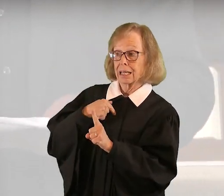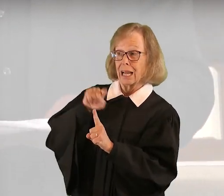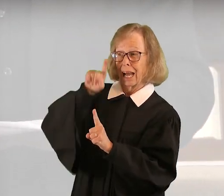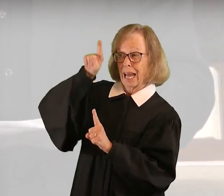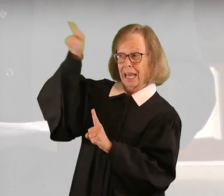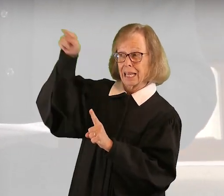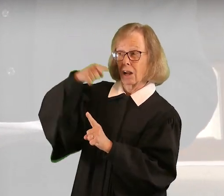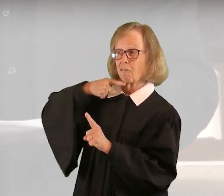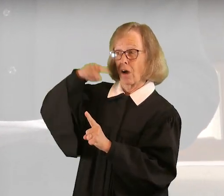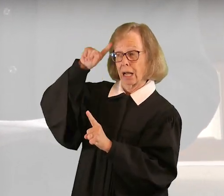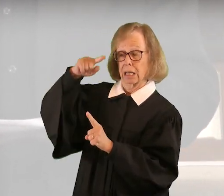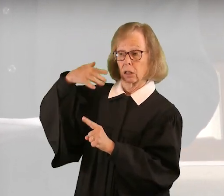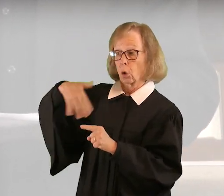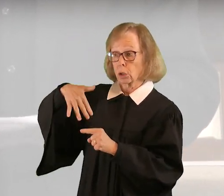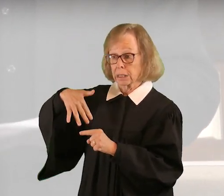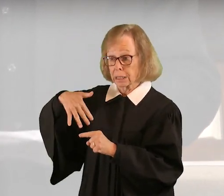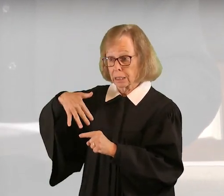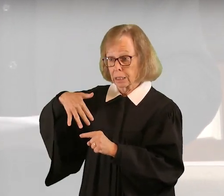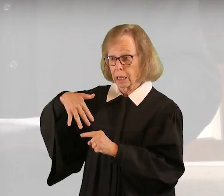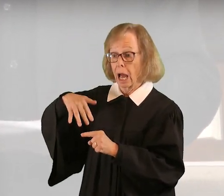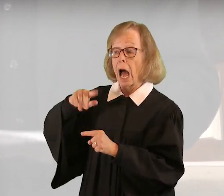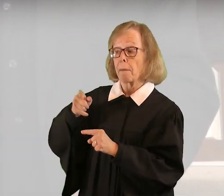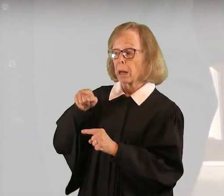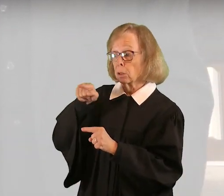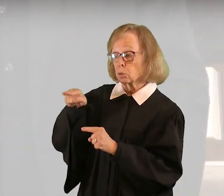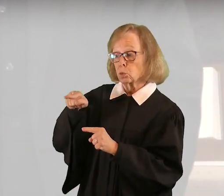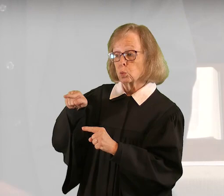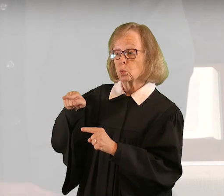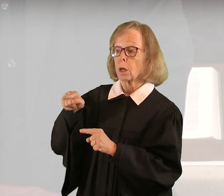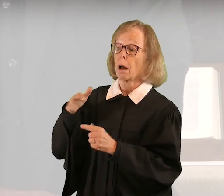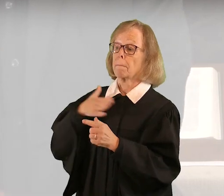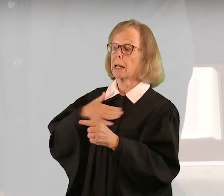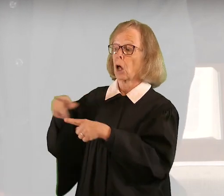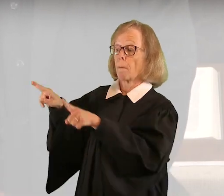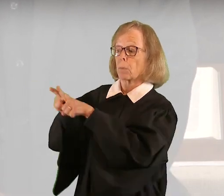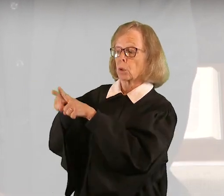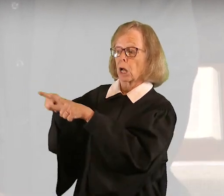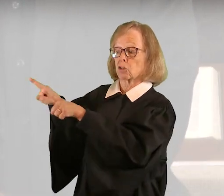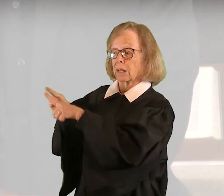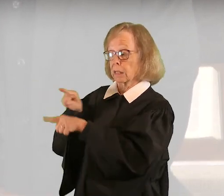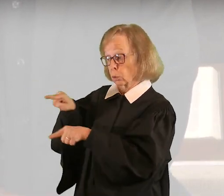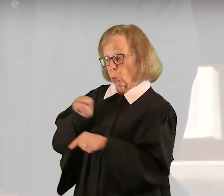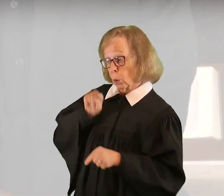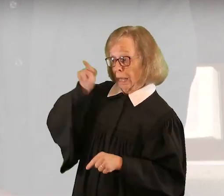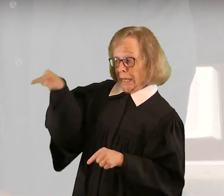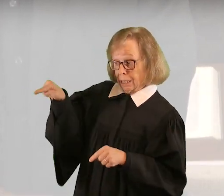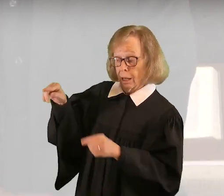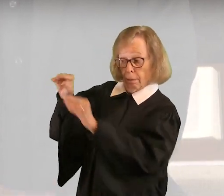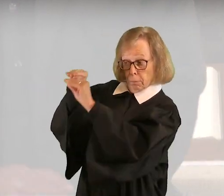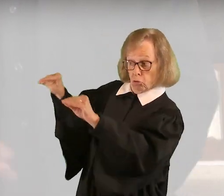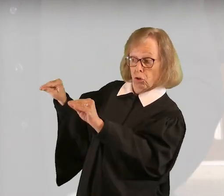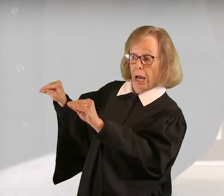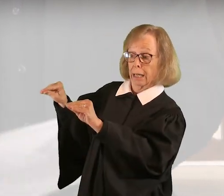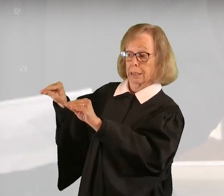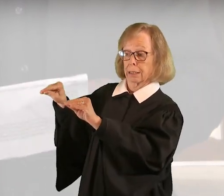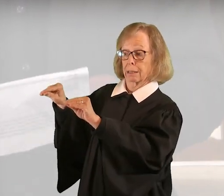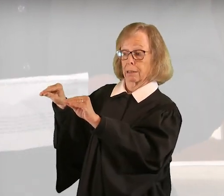zum Vater. Aber geh zu meinen Brüdern und Schwestern und richte ihn von mir aus.